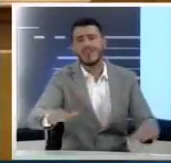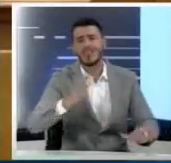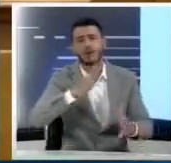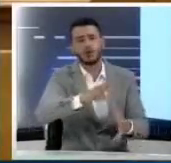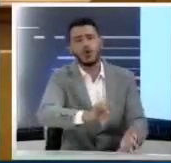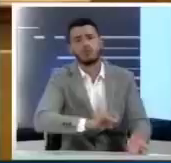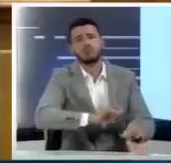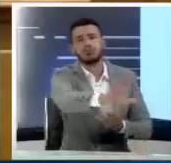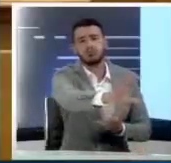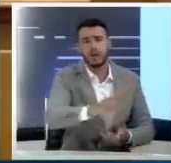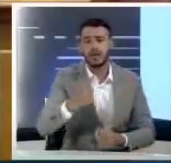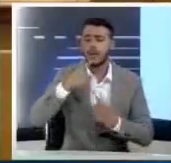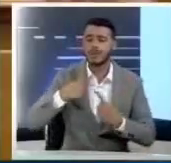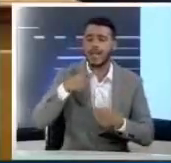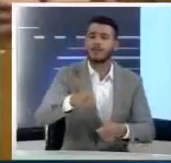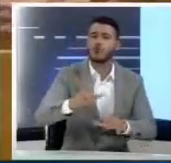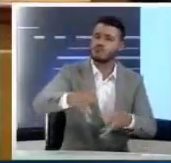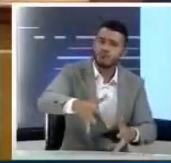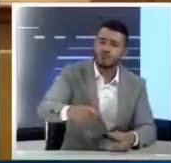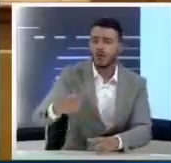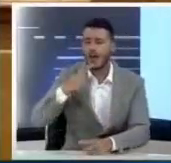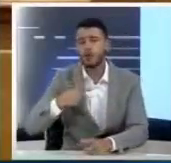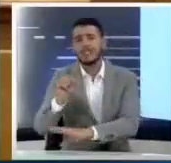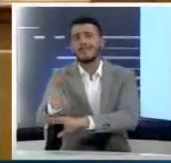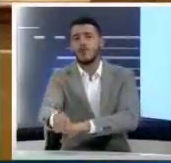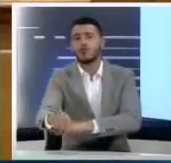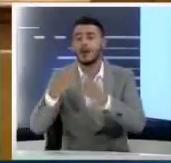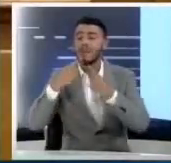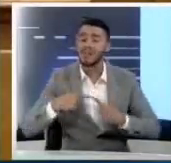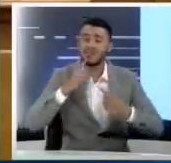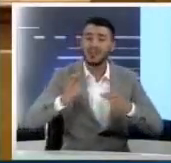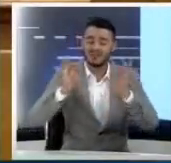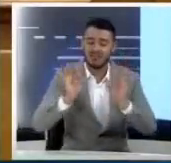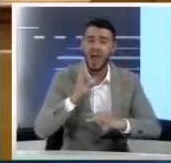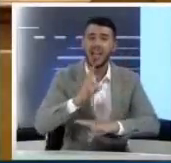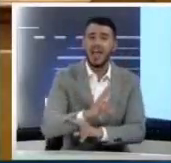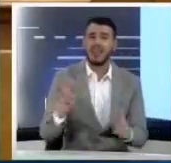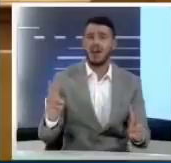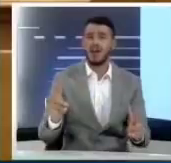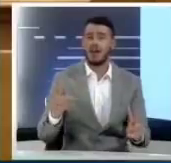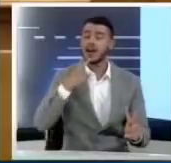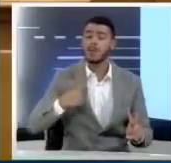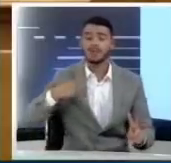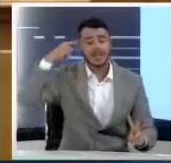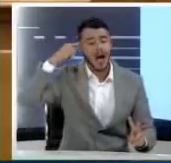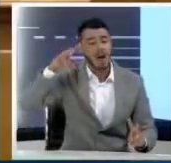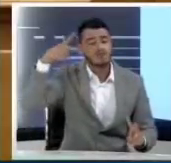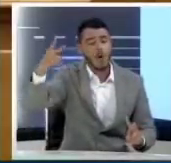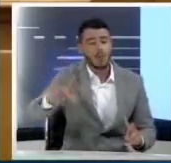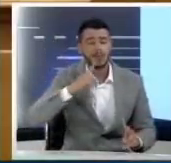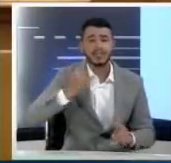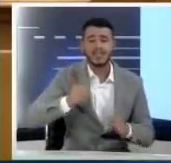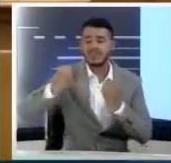αυτές είναι έτσι και έτσι, και αυτές τις δεσμεύσεις συμφωνούμε. Να ξέρουμε ποιες είναι οι δικές σας